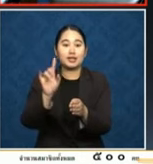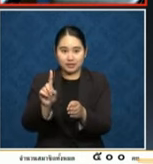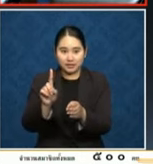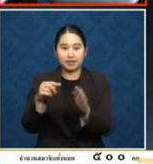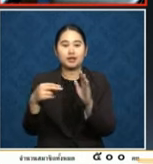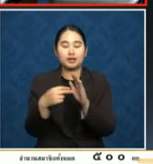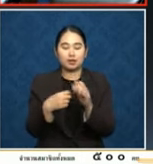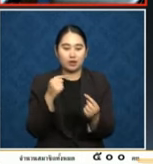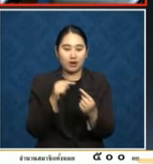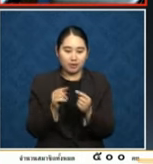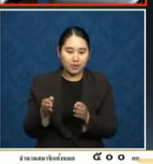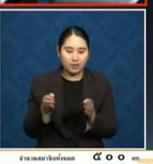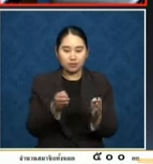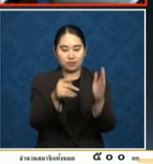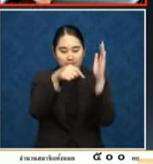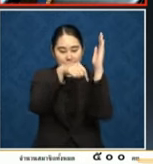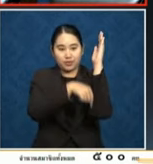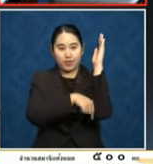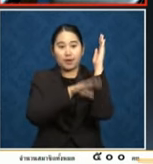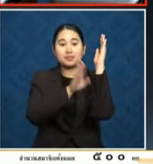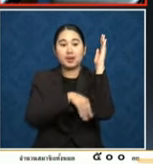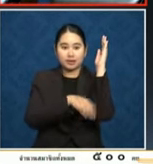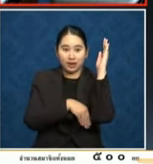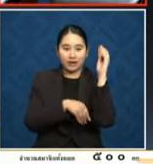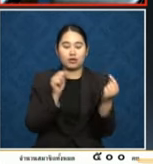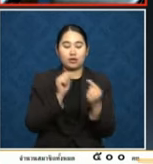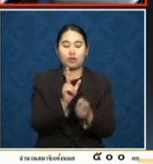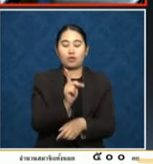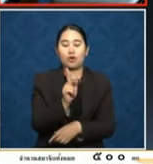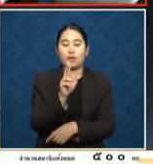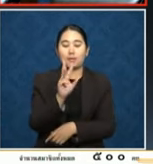ายหลักที่มุ่งสู่ภาคใต้นะครับที่จุดตัดกมที่